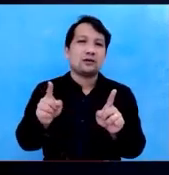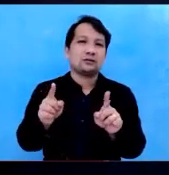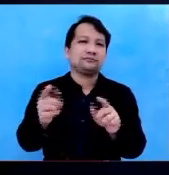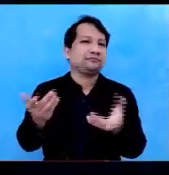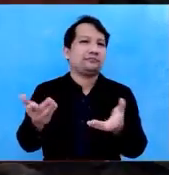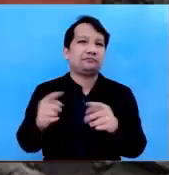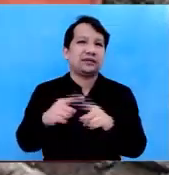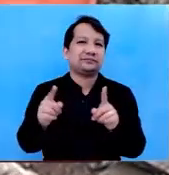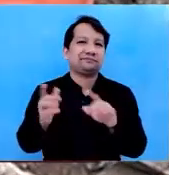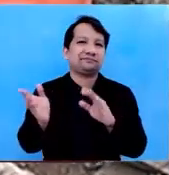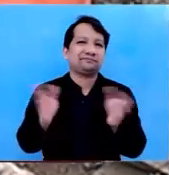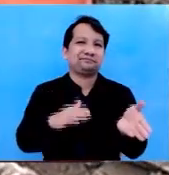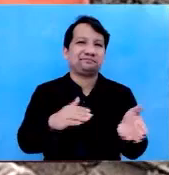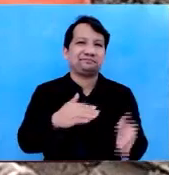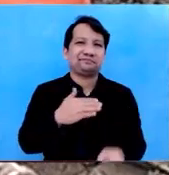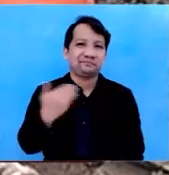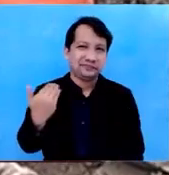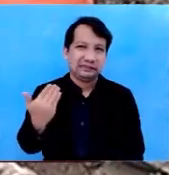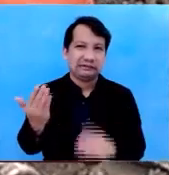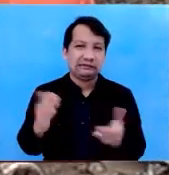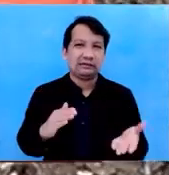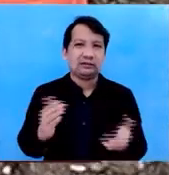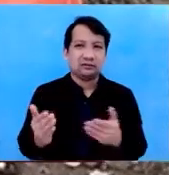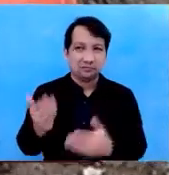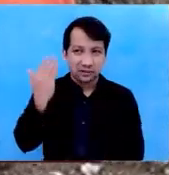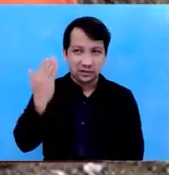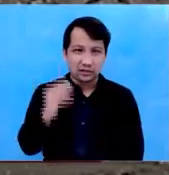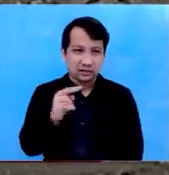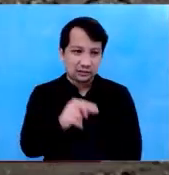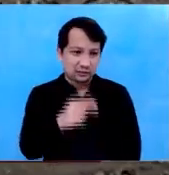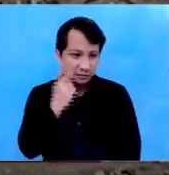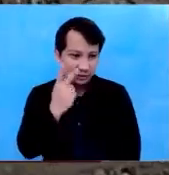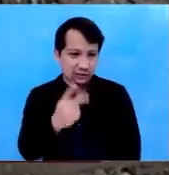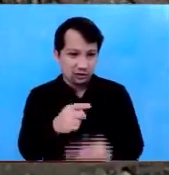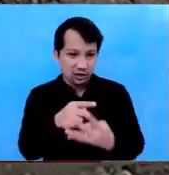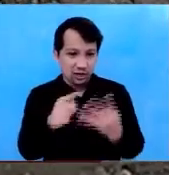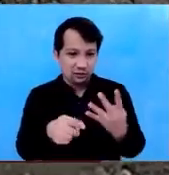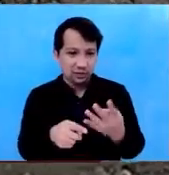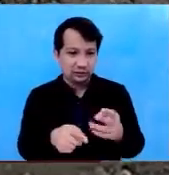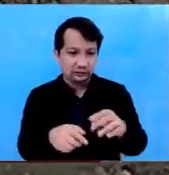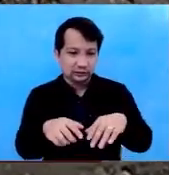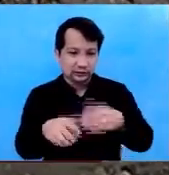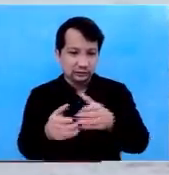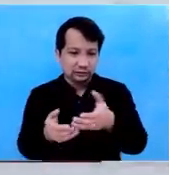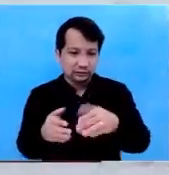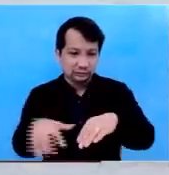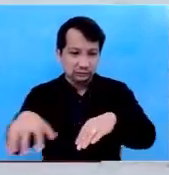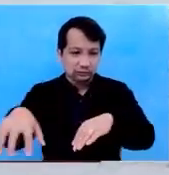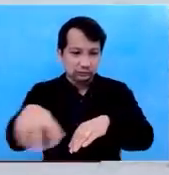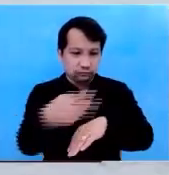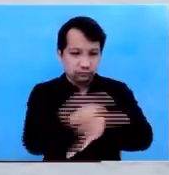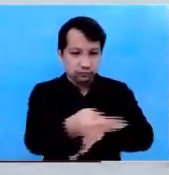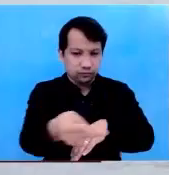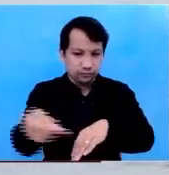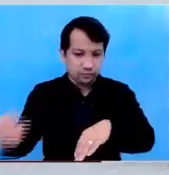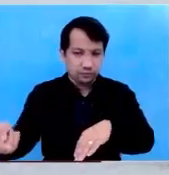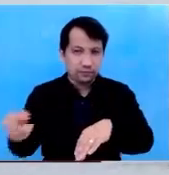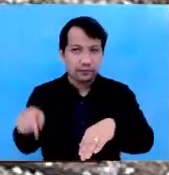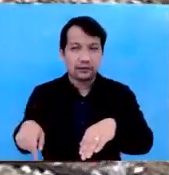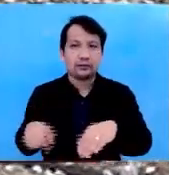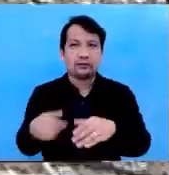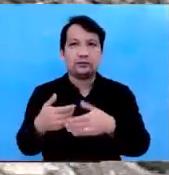buhay. Kinaumagaan na nakita ang apat na iba pa na napadpad naman sa iba't ibang lugar, hindi kalayuan sa kanilang rescue